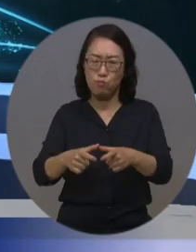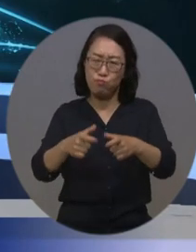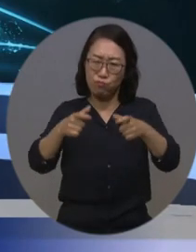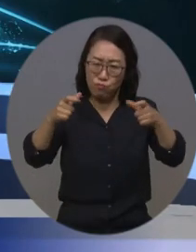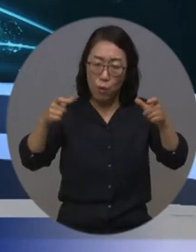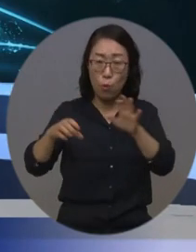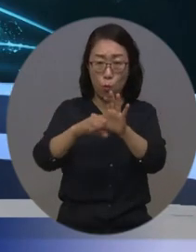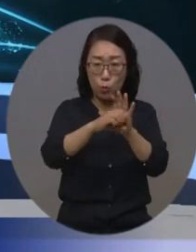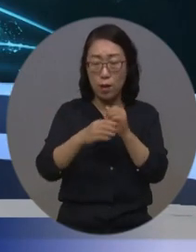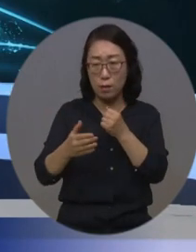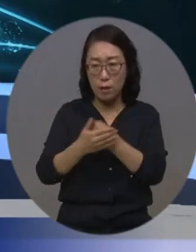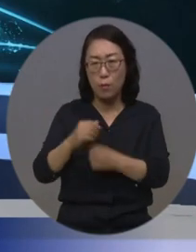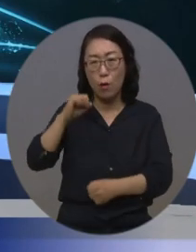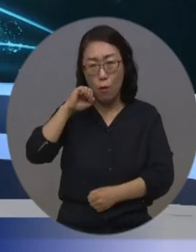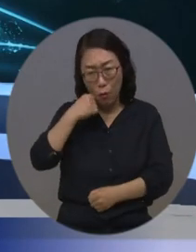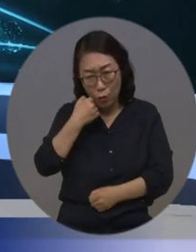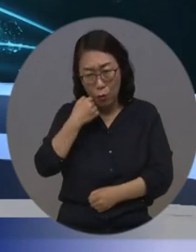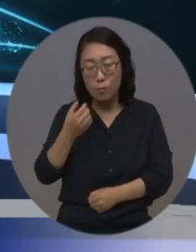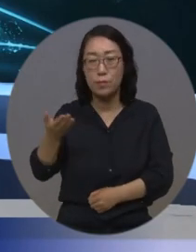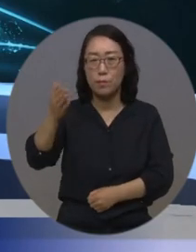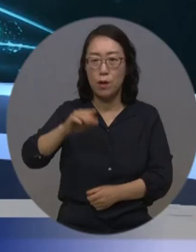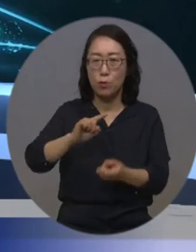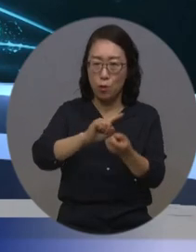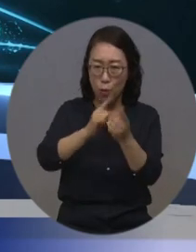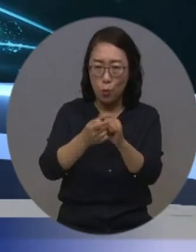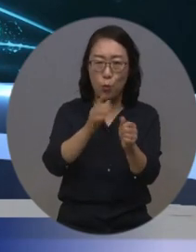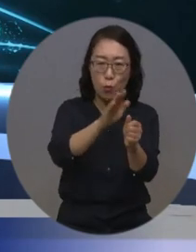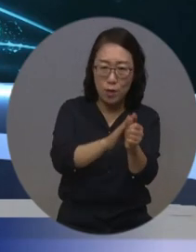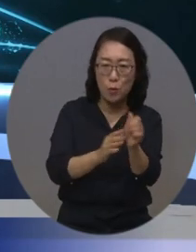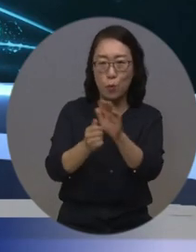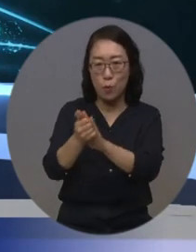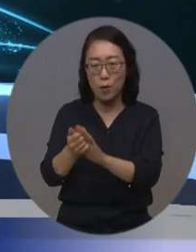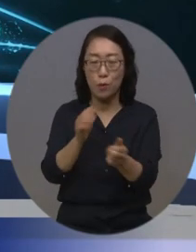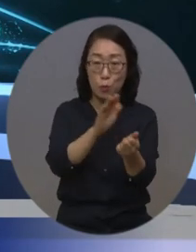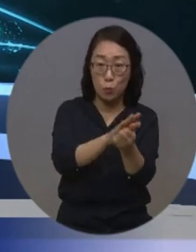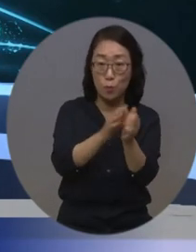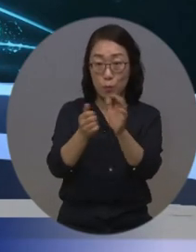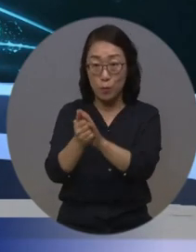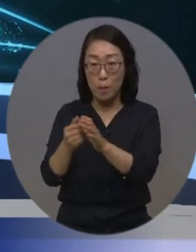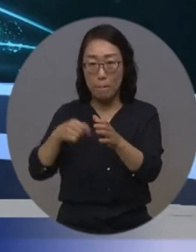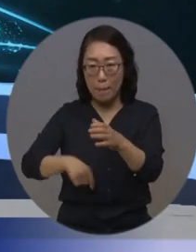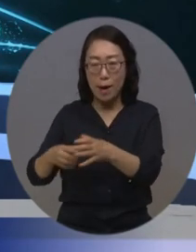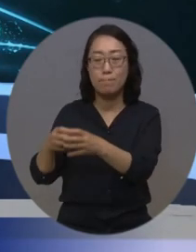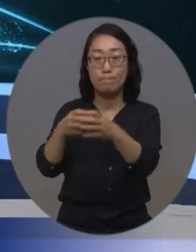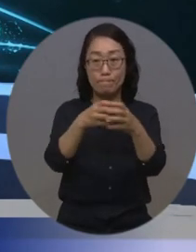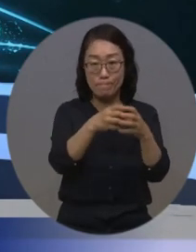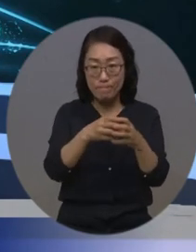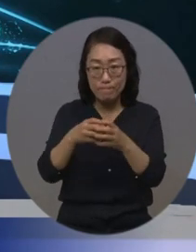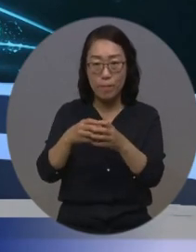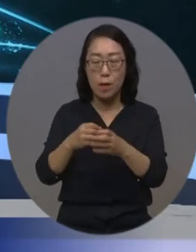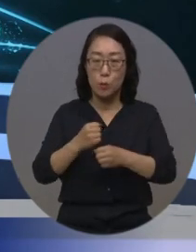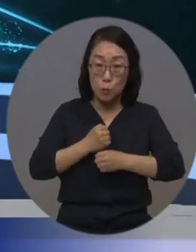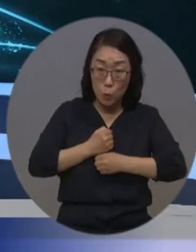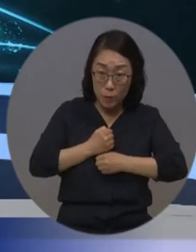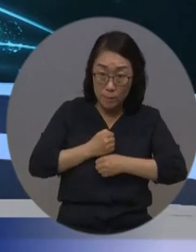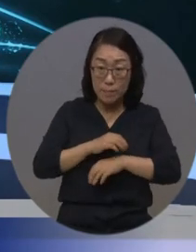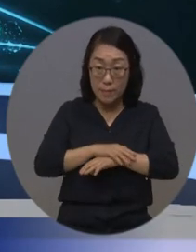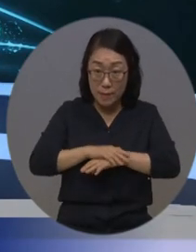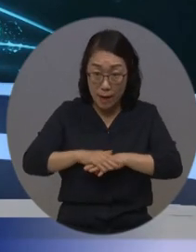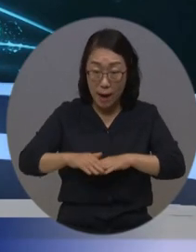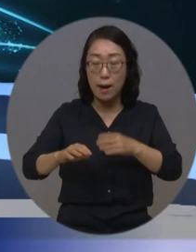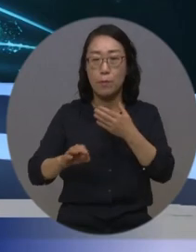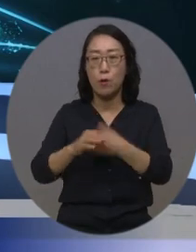많은 어려움을 겪고 있지만 서로를 위로하고 도우며 모두가 한마음 한뜻으로 방역수칙 준수에 최선을